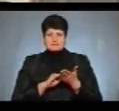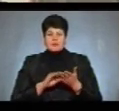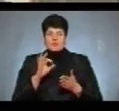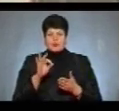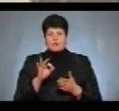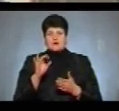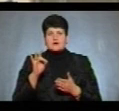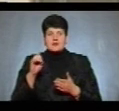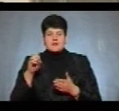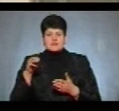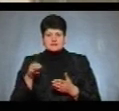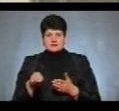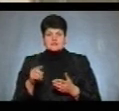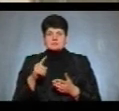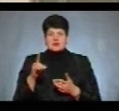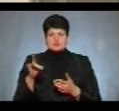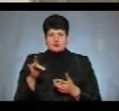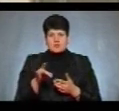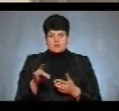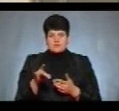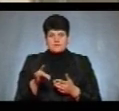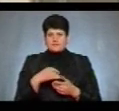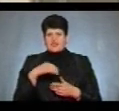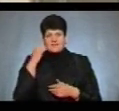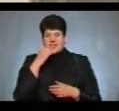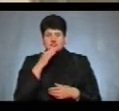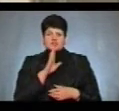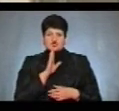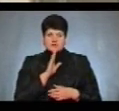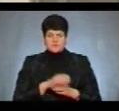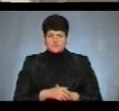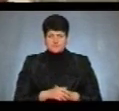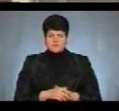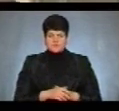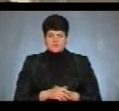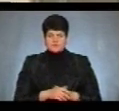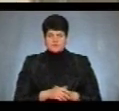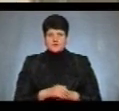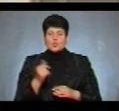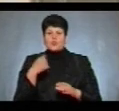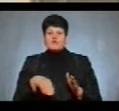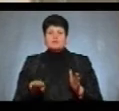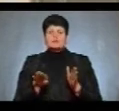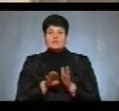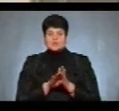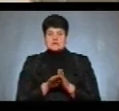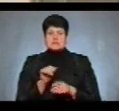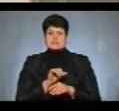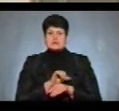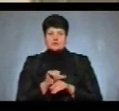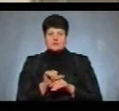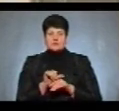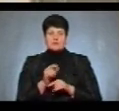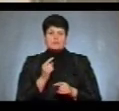– чоловічок зі Збаразького району. Невдячна жінка. У відпустку за кордону повернулась